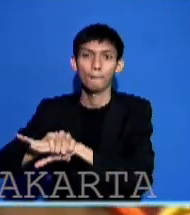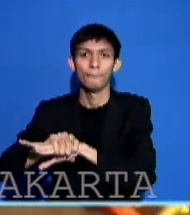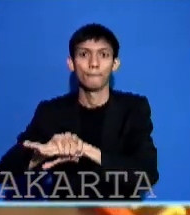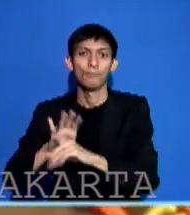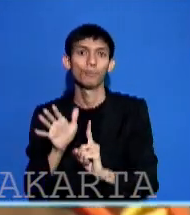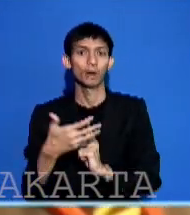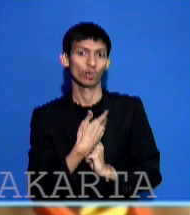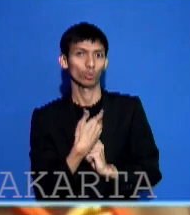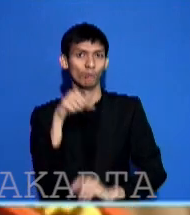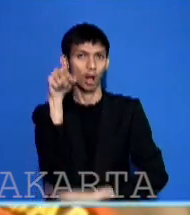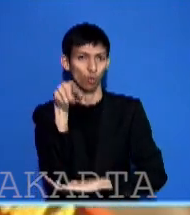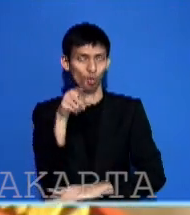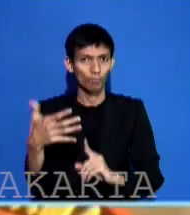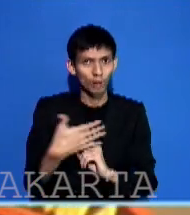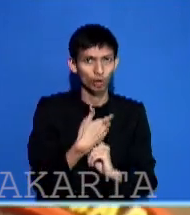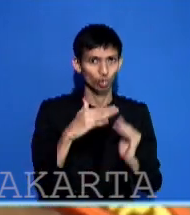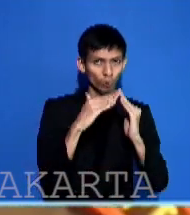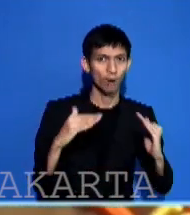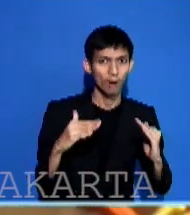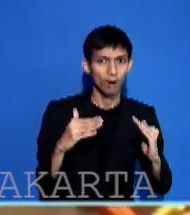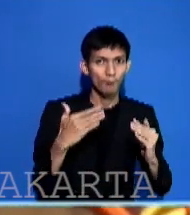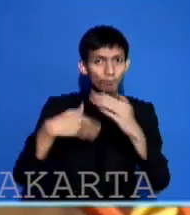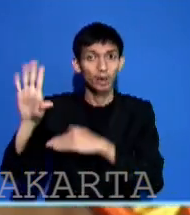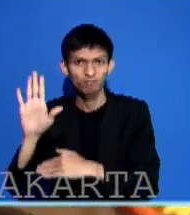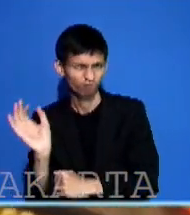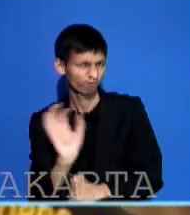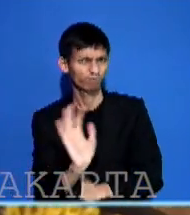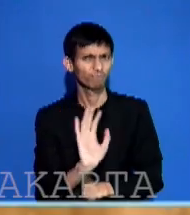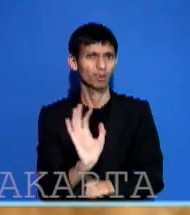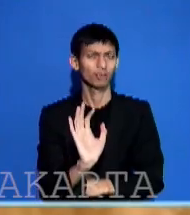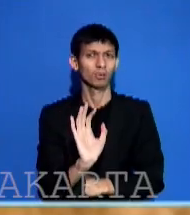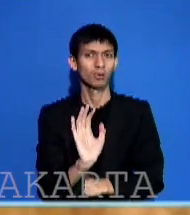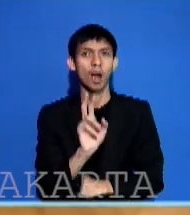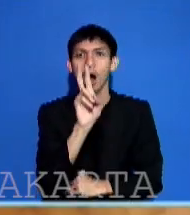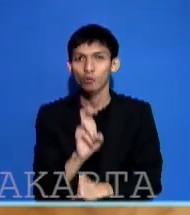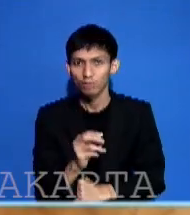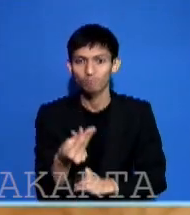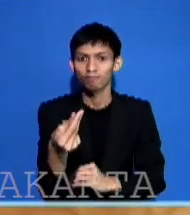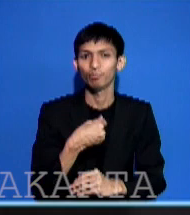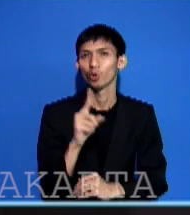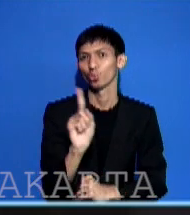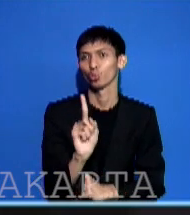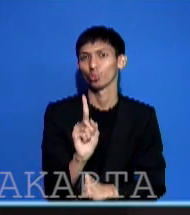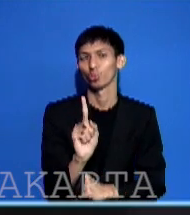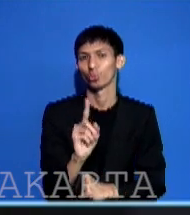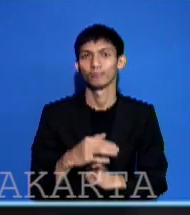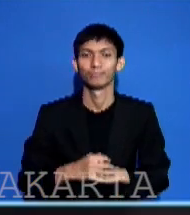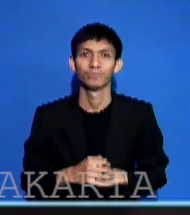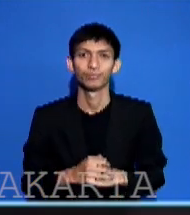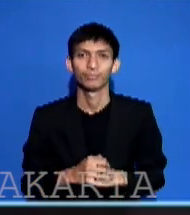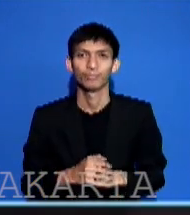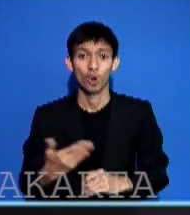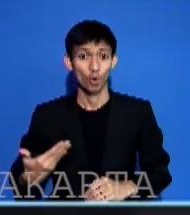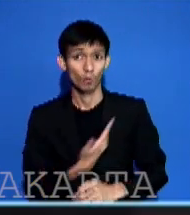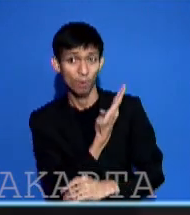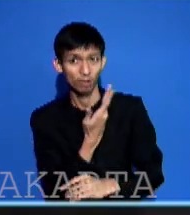pelaku. Korban tidak boleh pulang sebelum bisa melunasi seluruh hutang berikut bunganya. Korban itu ada di